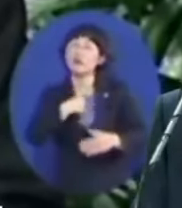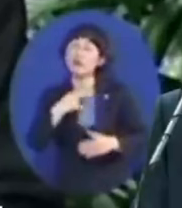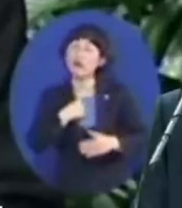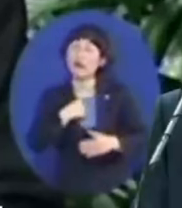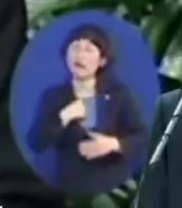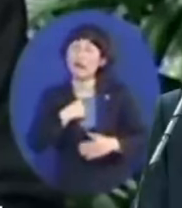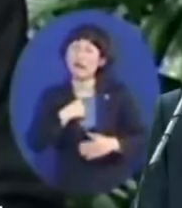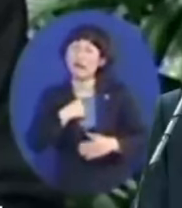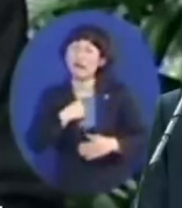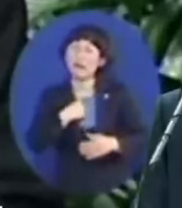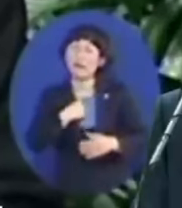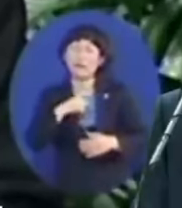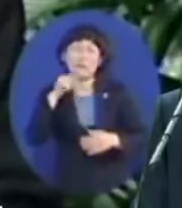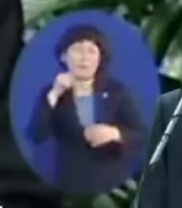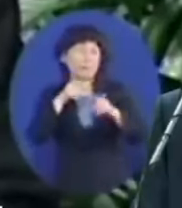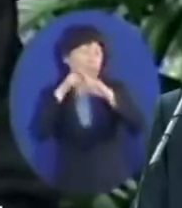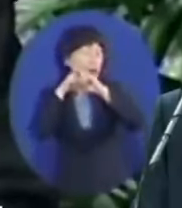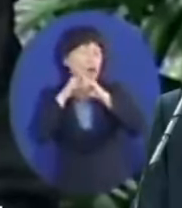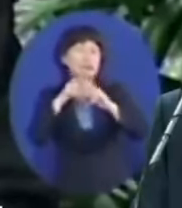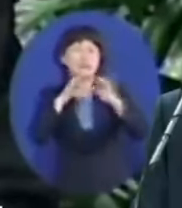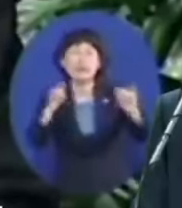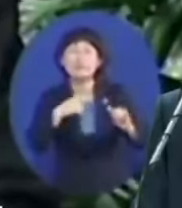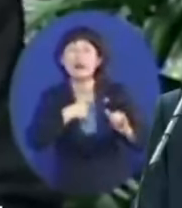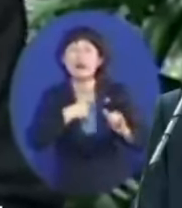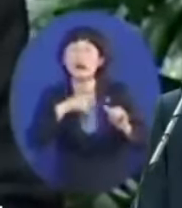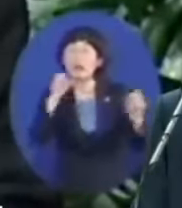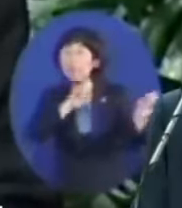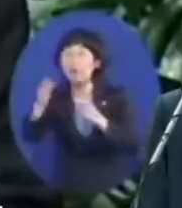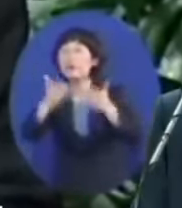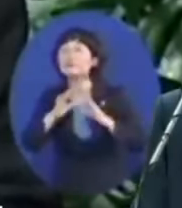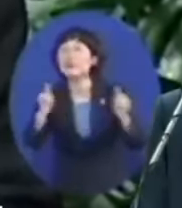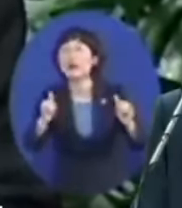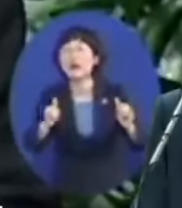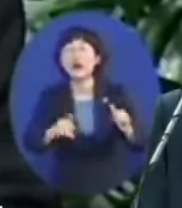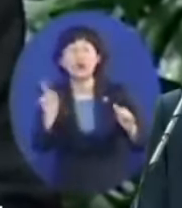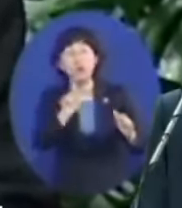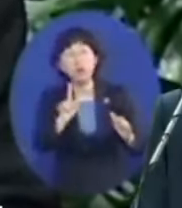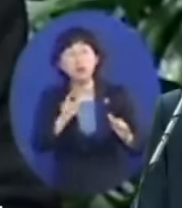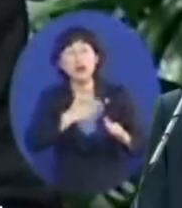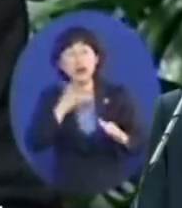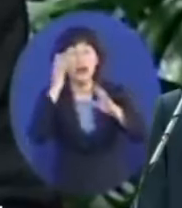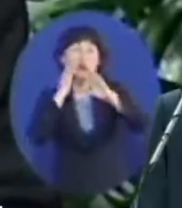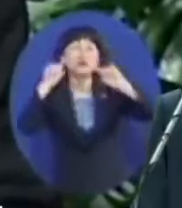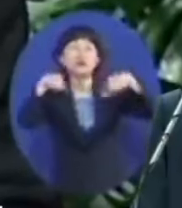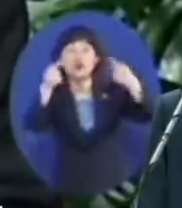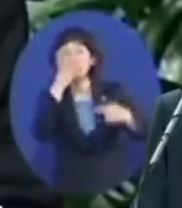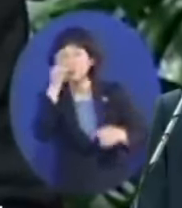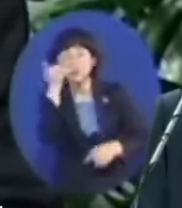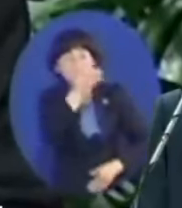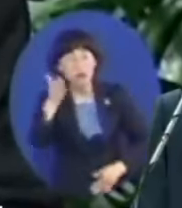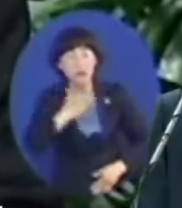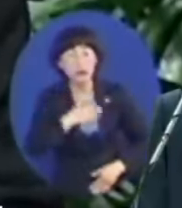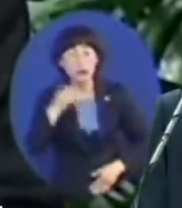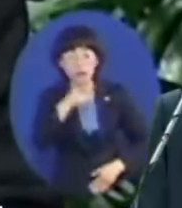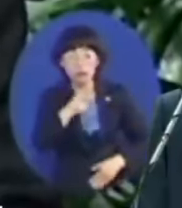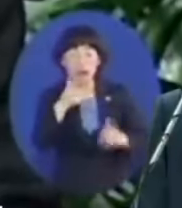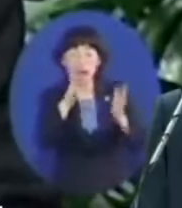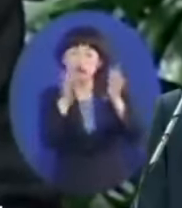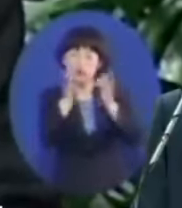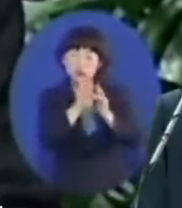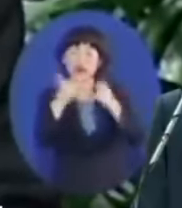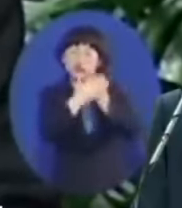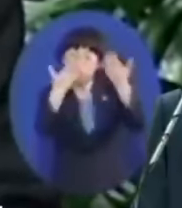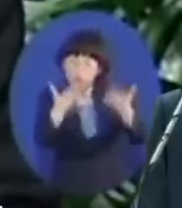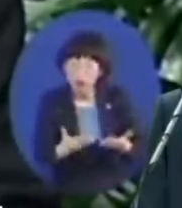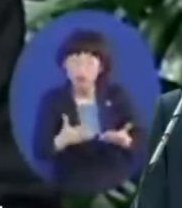화인맞은 사람입니다. 나는 하나님께 버림받은 사람입니다. 이런 놈이 무슨 천국을 갑니까? 중생했다가 세상으로 나가고 은혜 받았다가